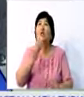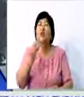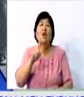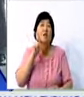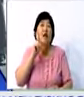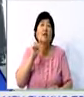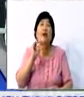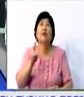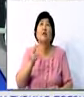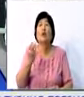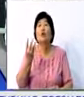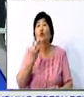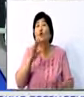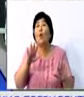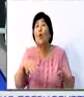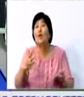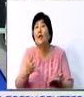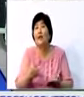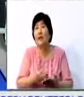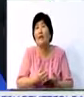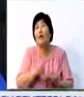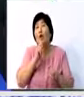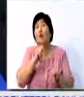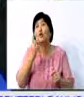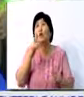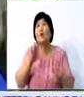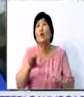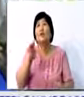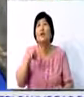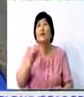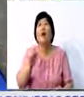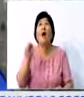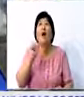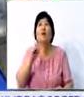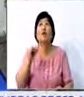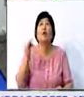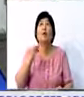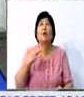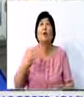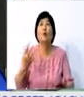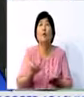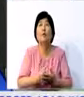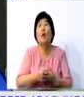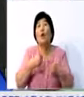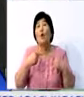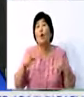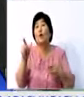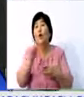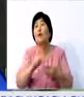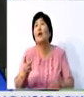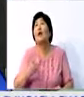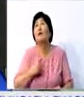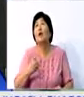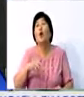ақын Шыңғыс Құдайберген үшінші орынды иеленді. Жүлделі екінші орын сырдариялық актері Ибрагимұлына бұйырса, өзгеше өлеңмен